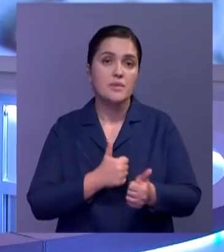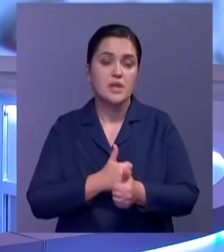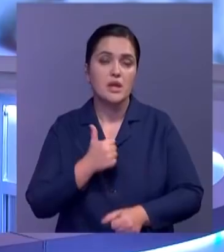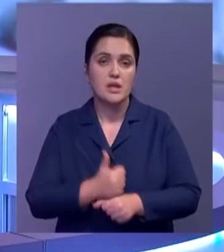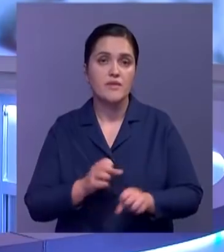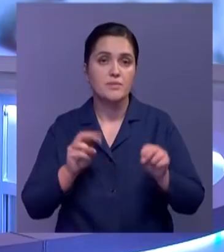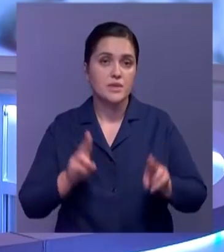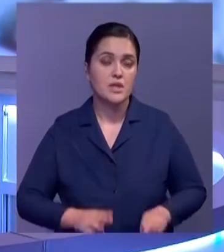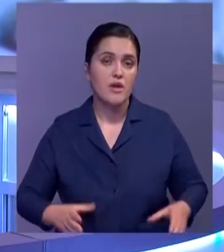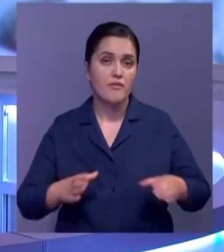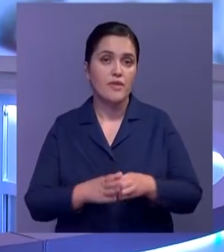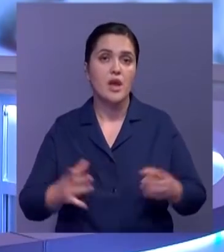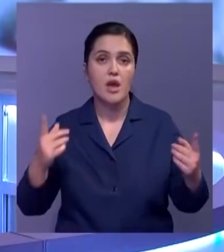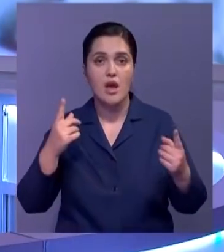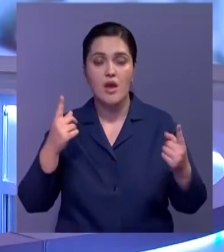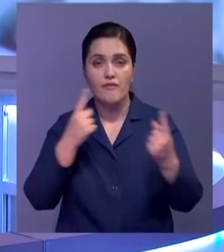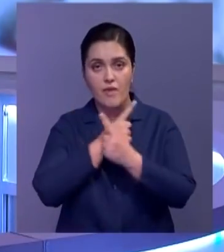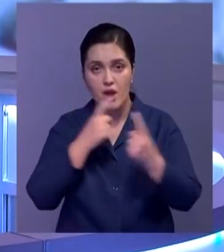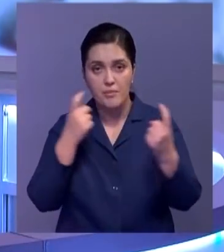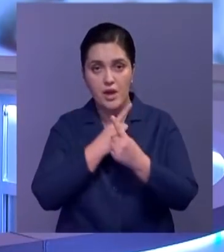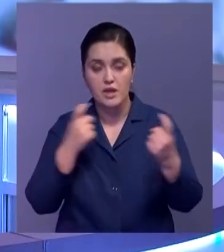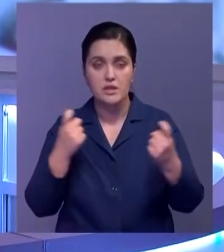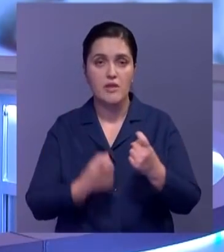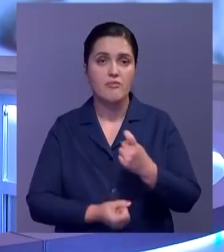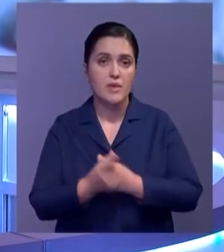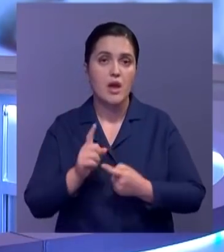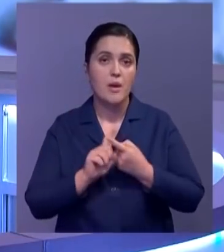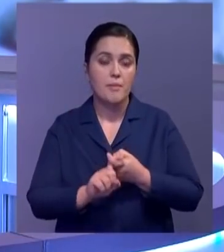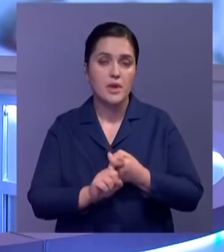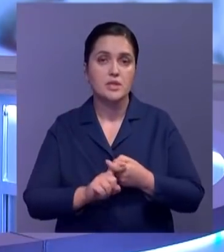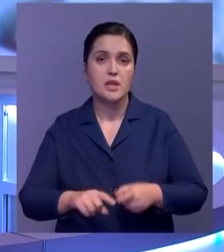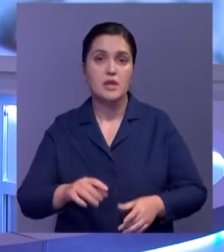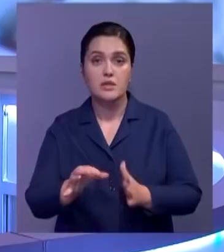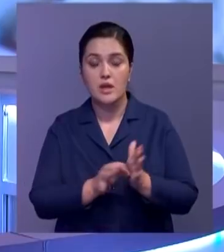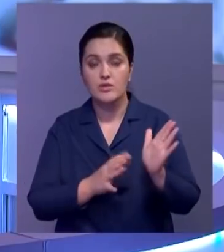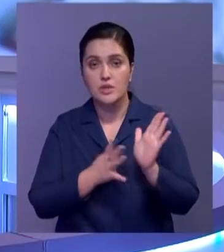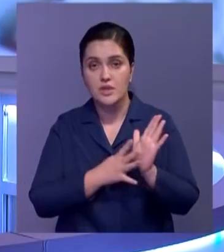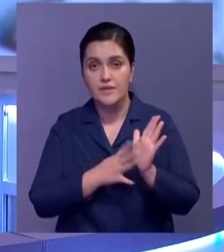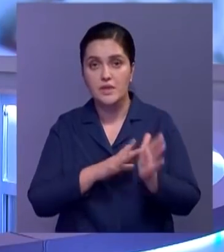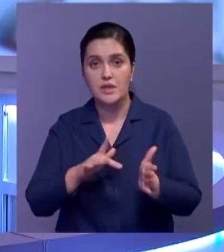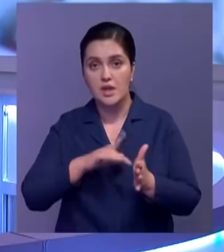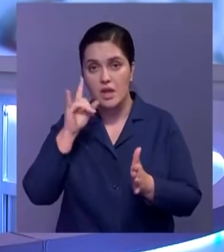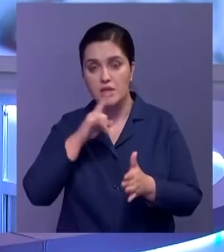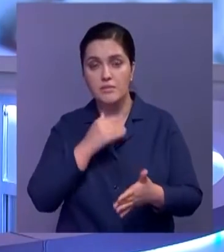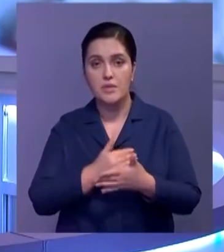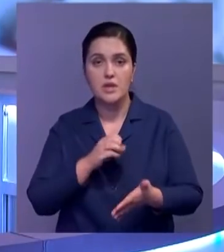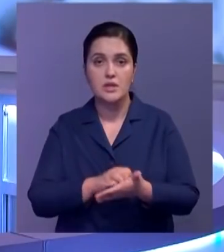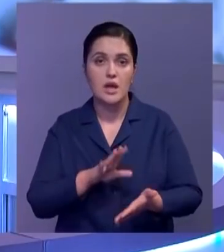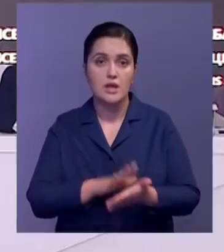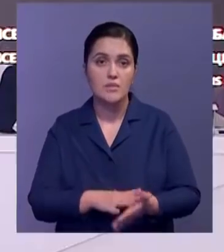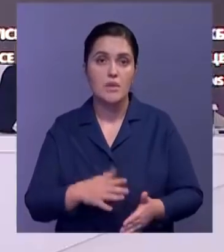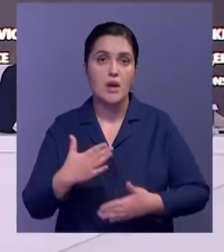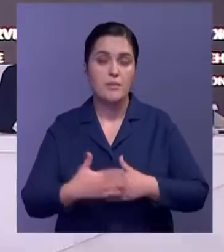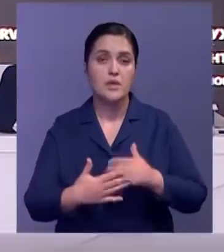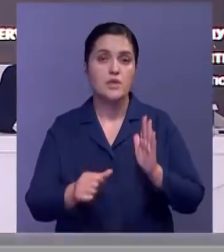профильного ведомства. По информации Гульмиры Исаевой, вспышки опасной инфекции зарегистрировали сразу в 9 регионах Казахстана. По предварительным данным, погибло